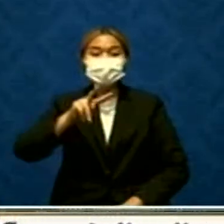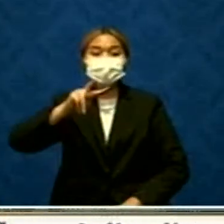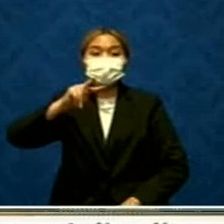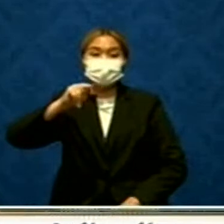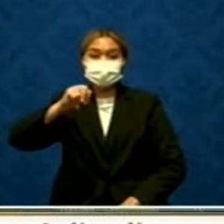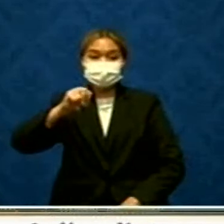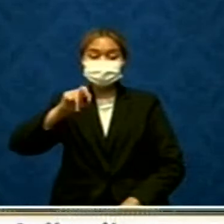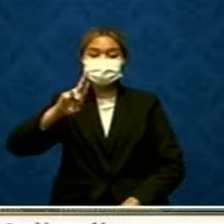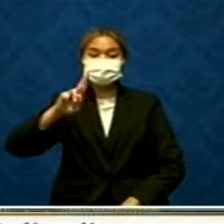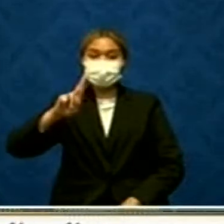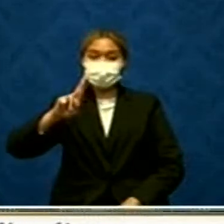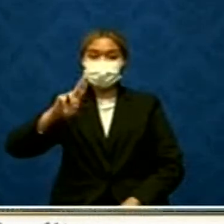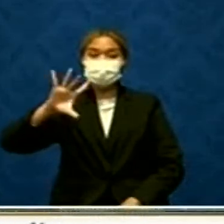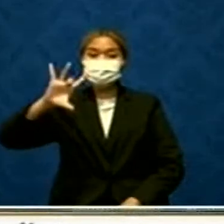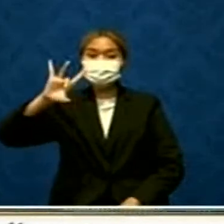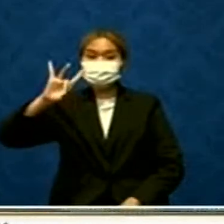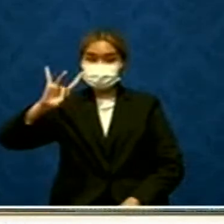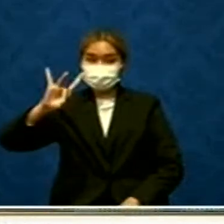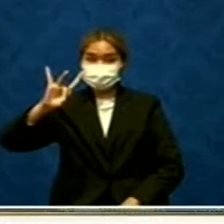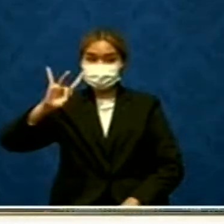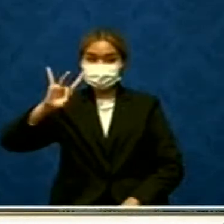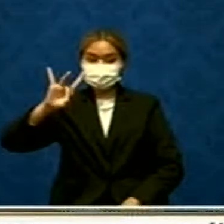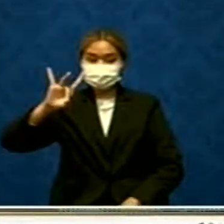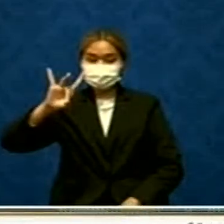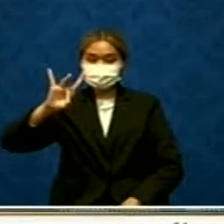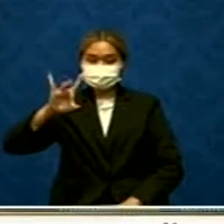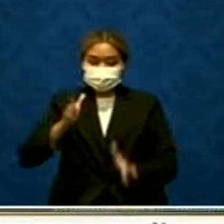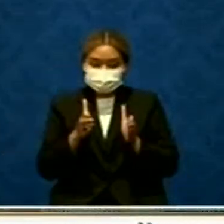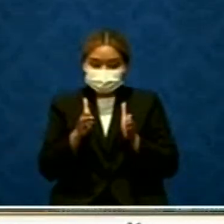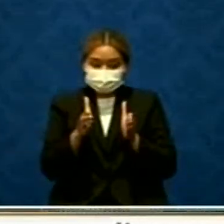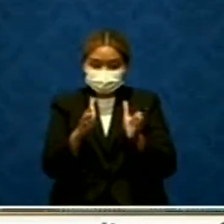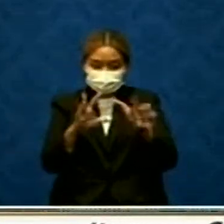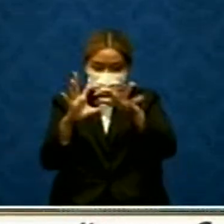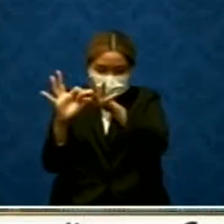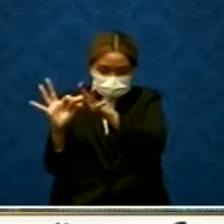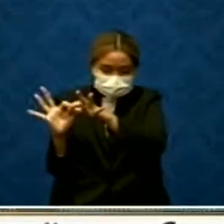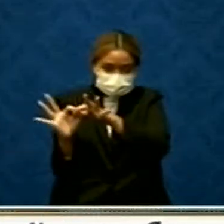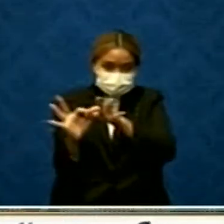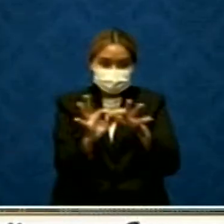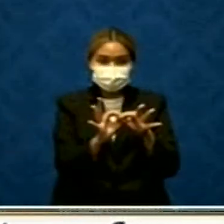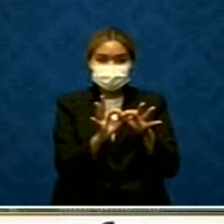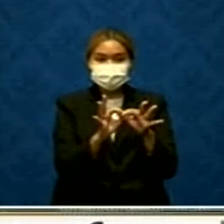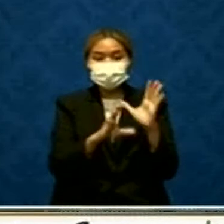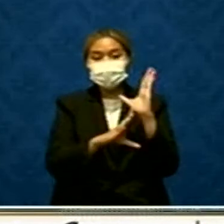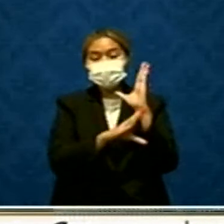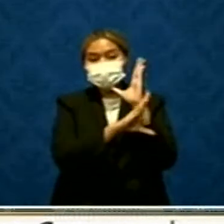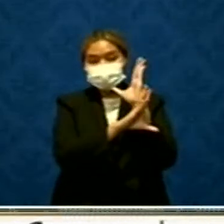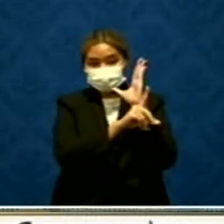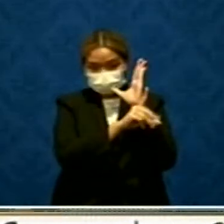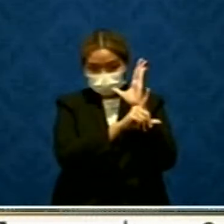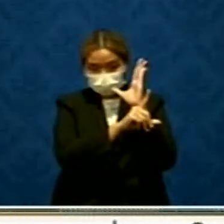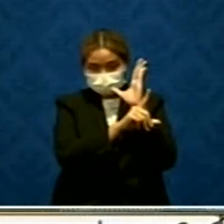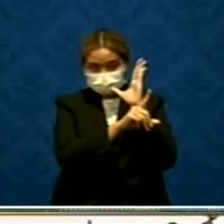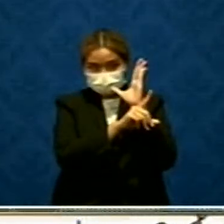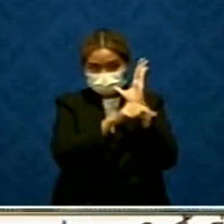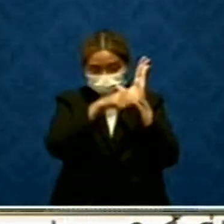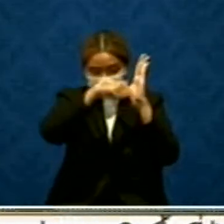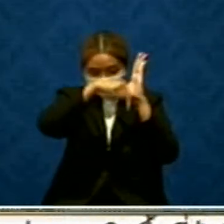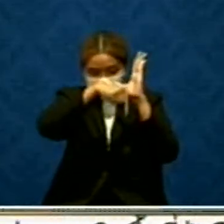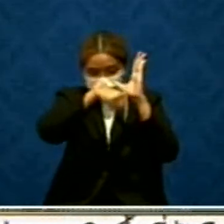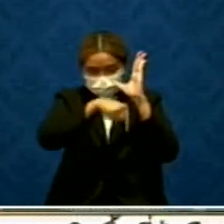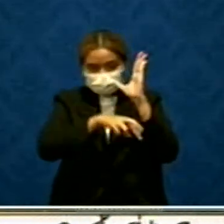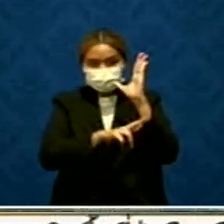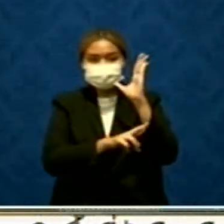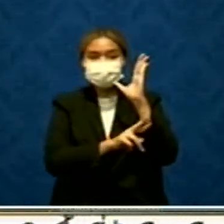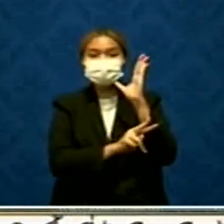คือเส้นที่เป็นแลนด์บริดจ์เชื่อมระหว่างจังหวัดชุมพรและระนองนะครับซึ่งได้มีการออกแบบนะครับให้มี